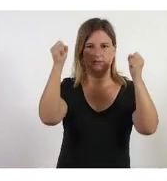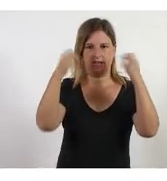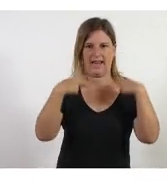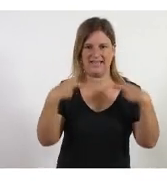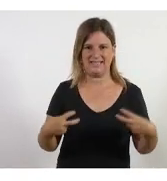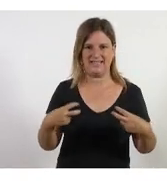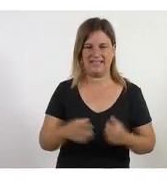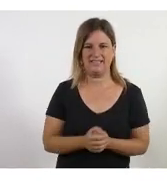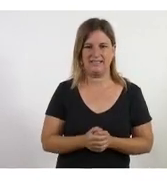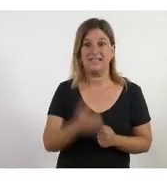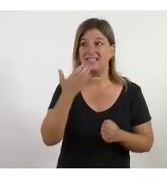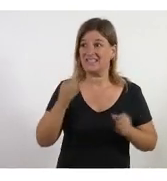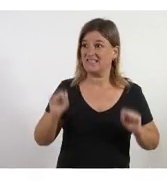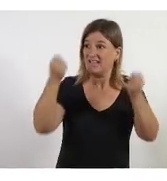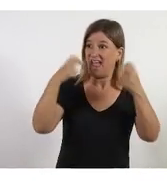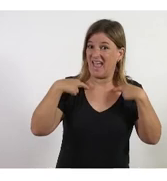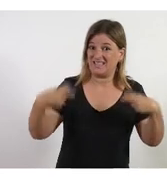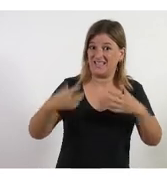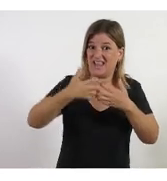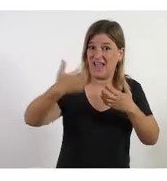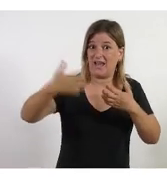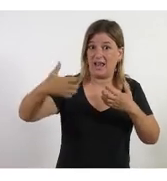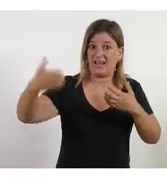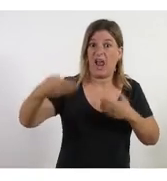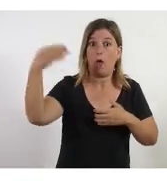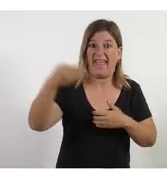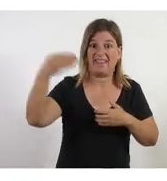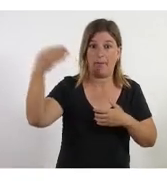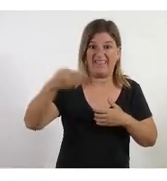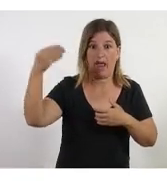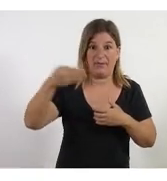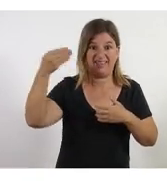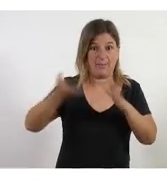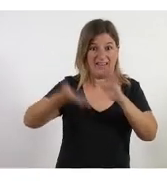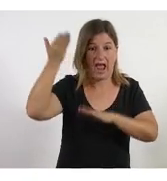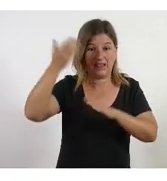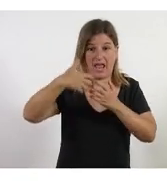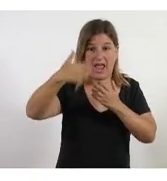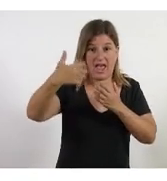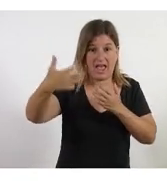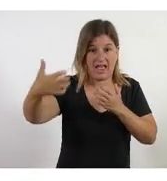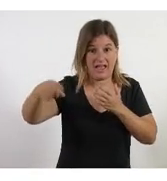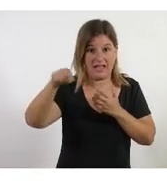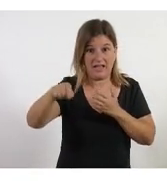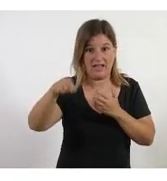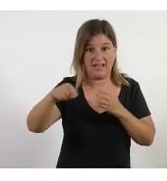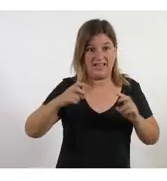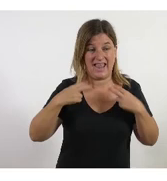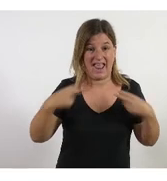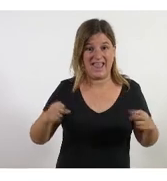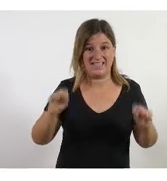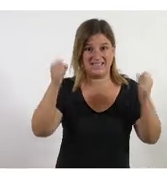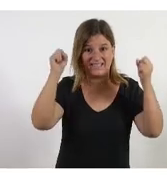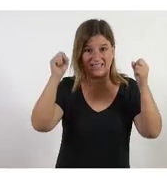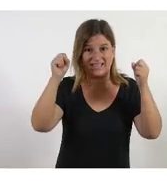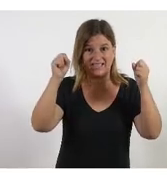I quan tenim un estrès sostingut, estem en beta alta durant una temporadeta llarga, estem en un estrès sostingut, el